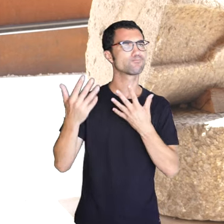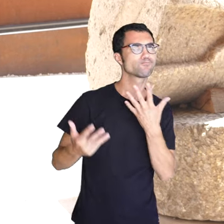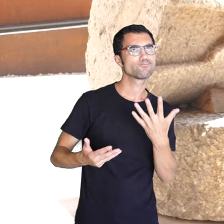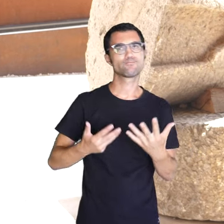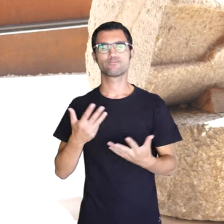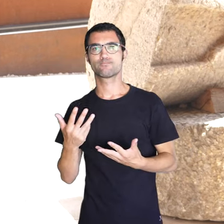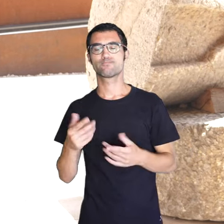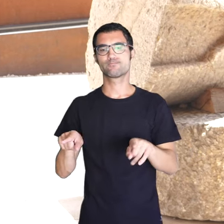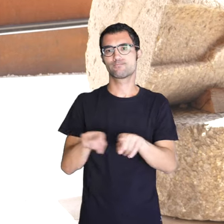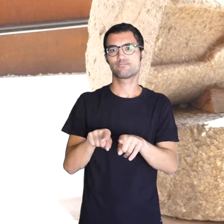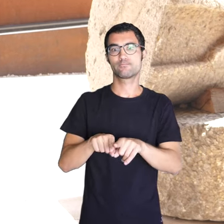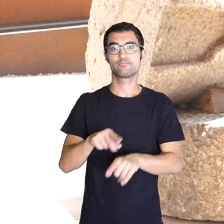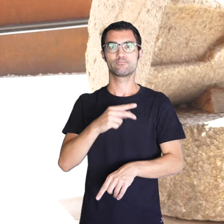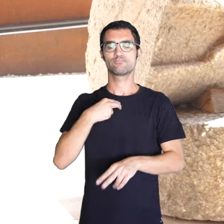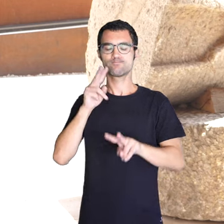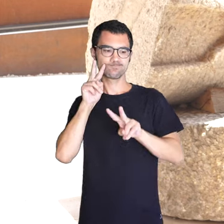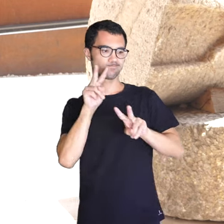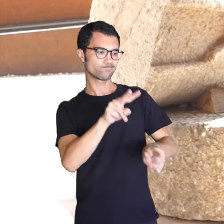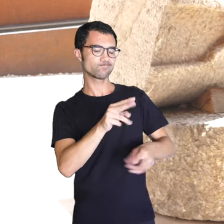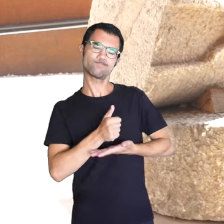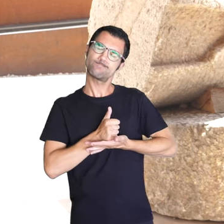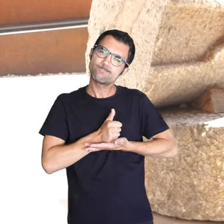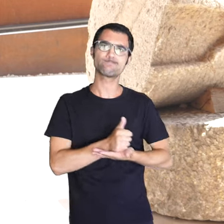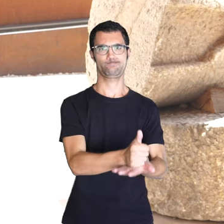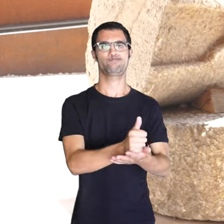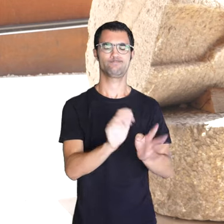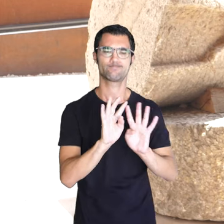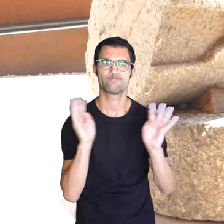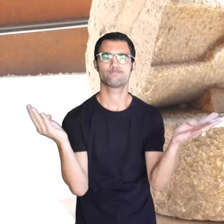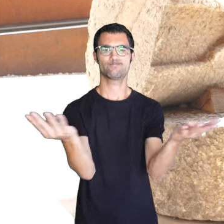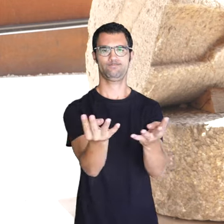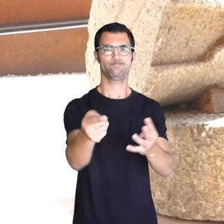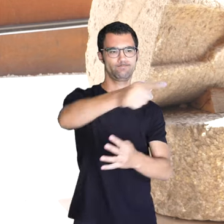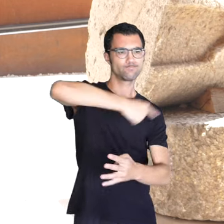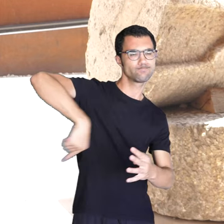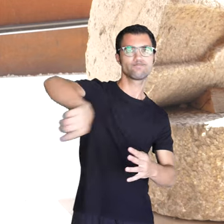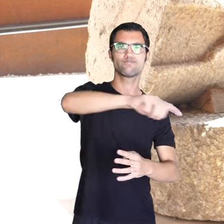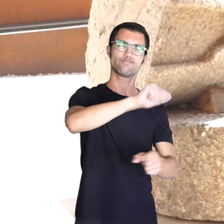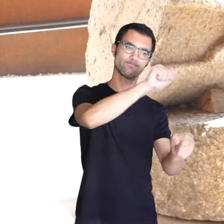és una manera de mirar d'ajudar a tot el que és el sector